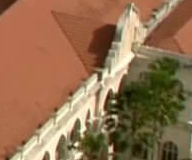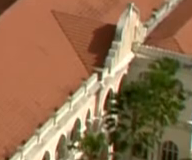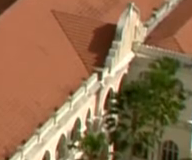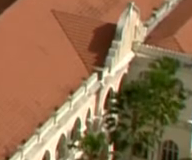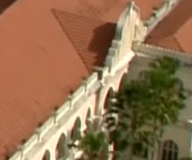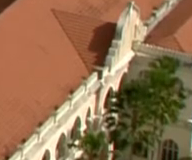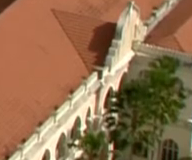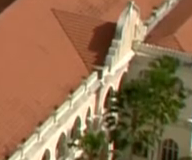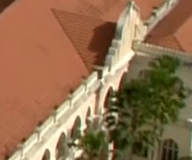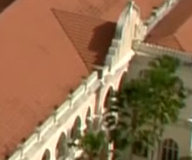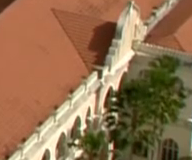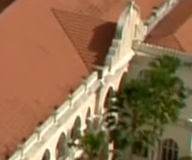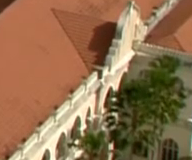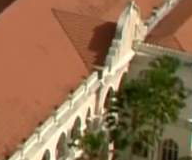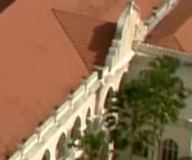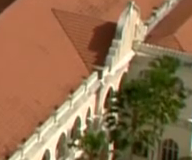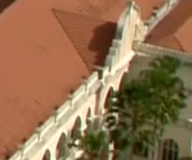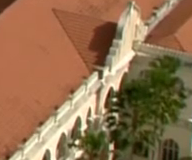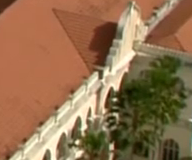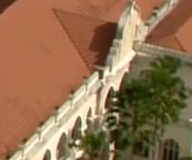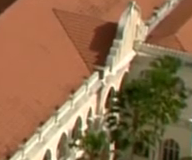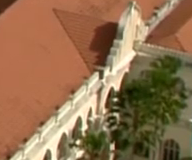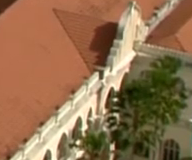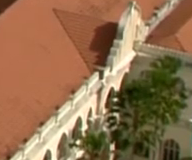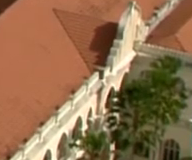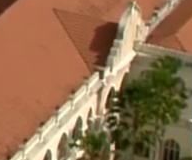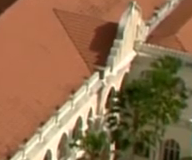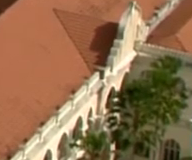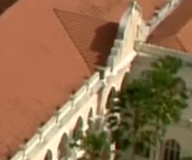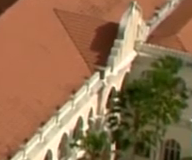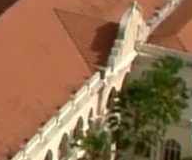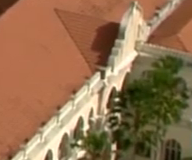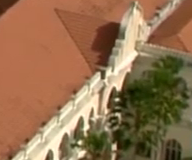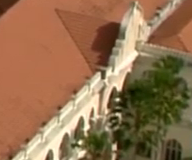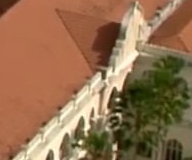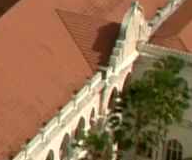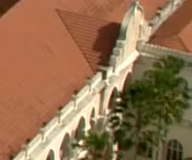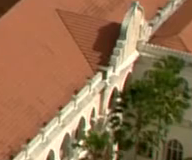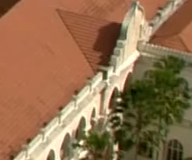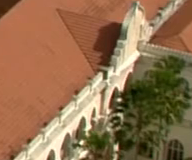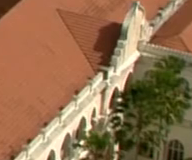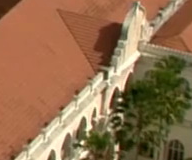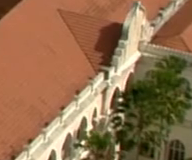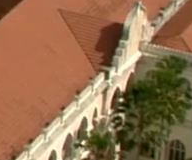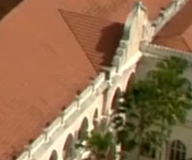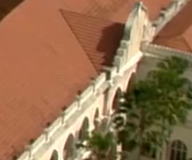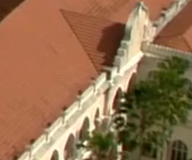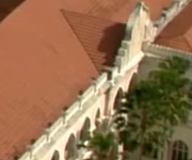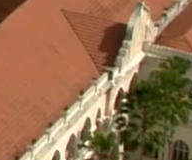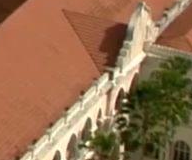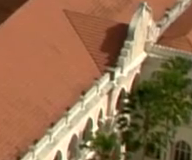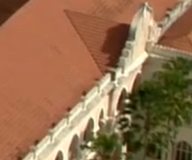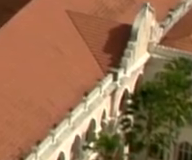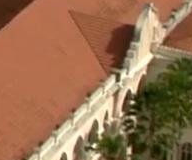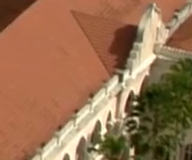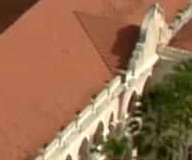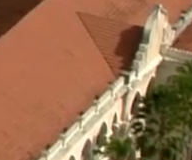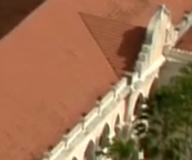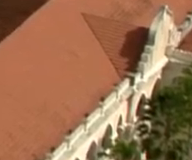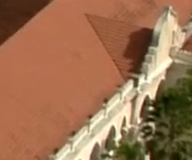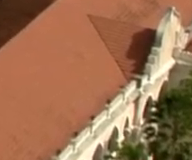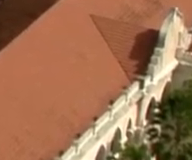aset darat, 68 aset udara. Sambutan Hari Kebangsaan tahun 2022